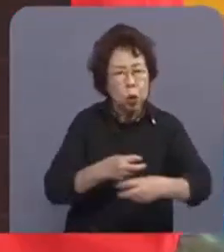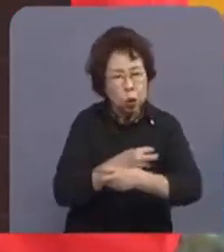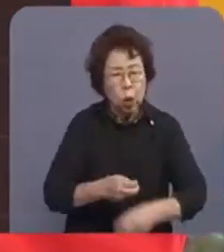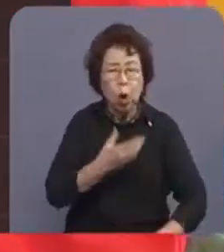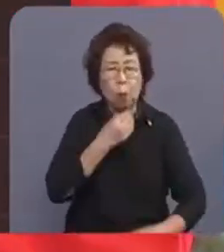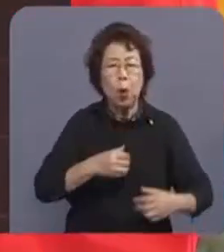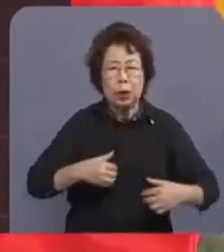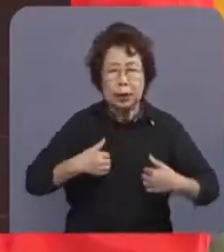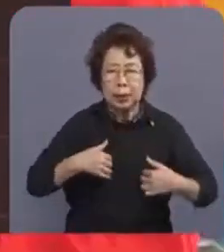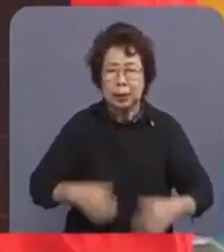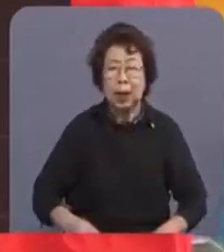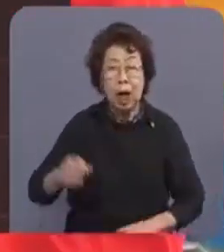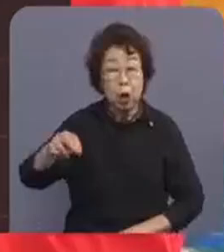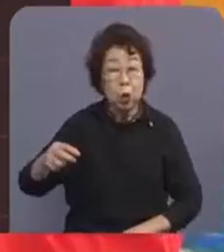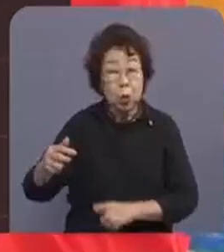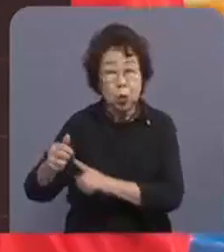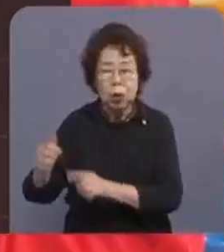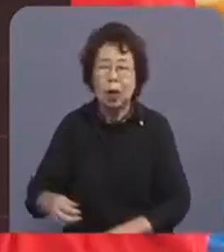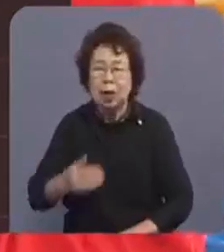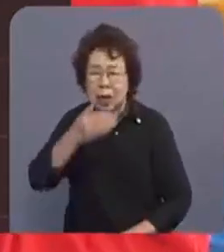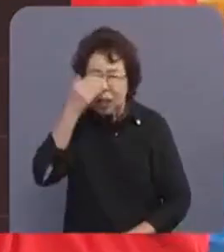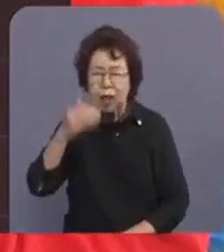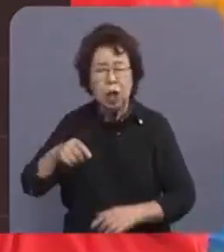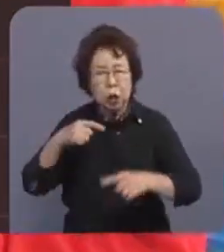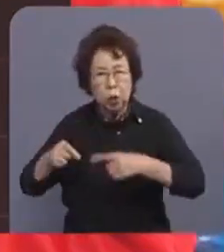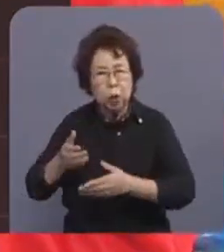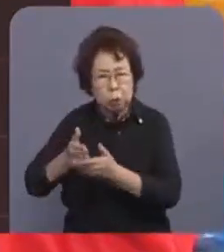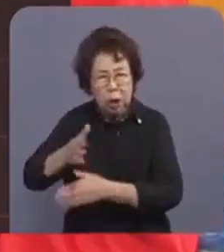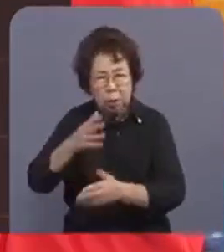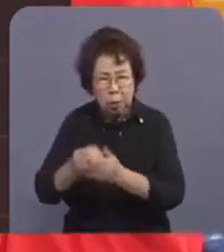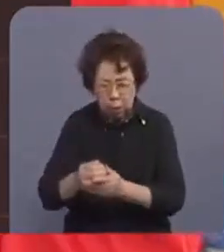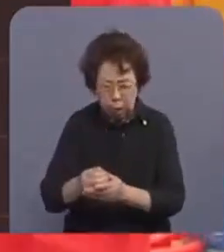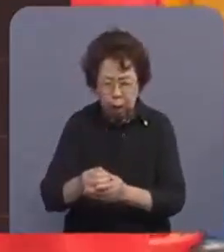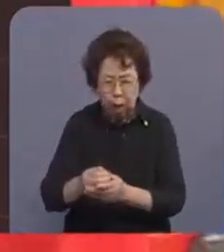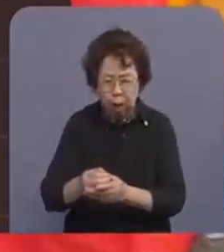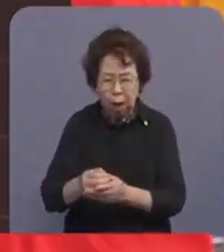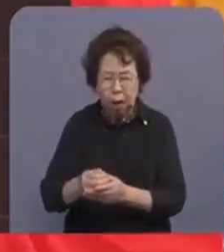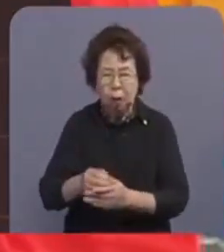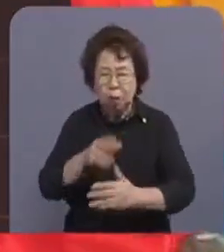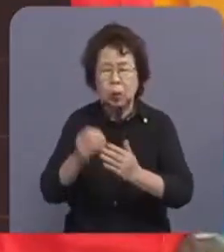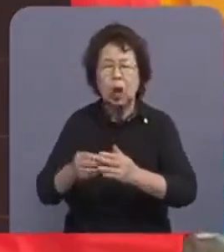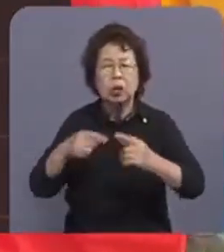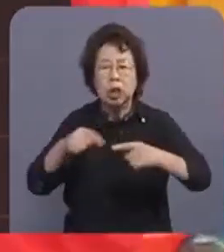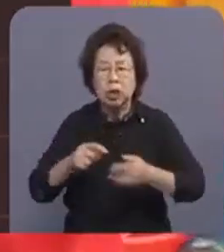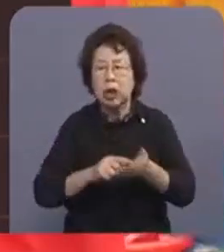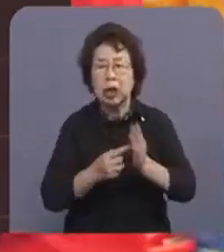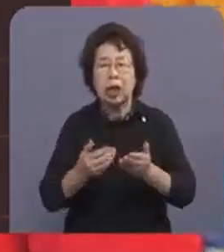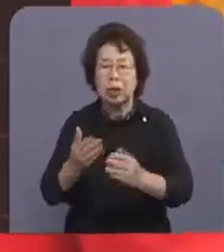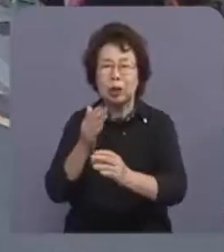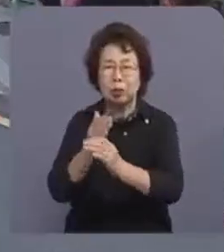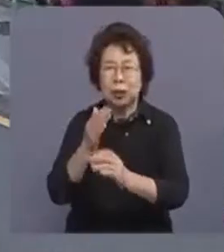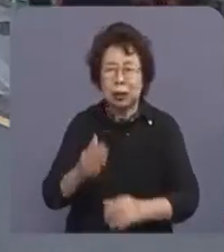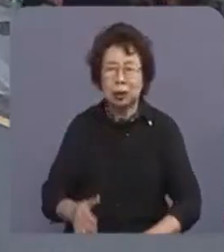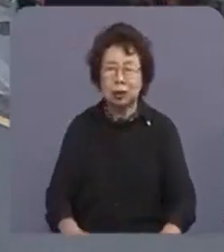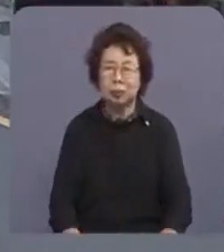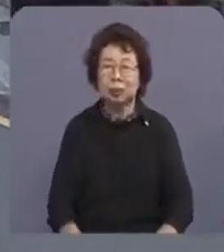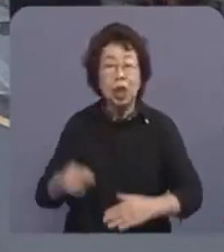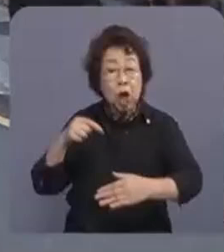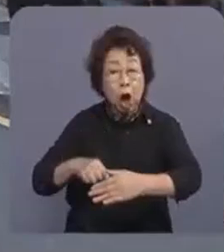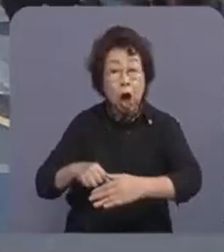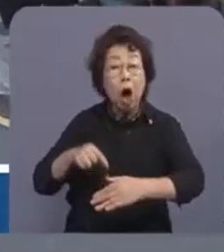복지, 윤일현 후보는 청년과 교육 분야에 각각 방점을 둔 정책을 내놨습니다.